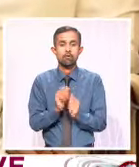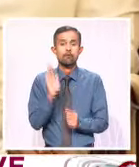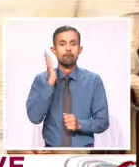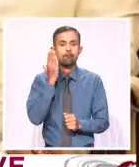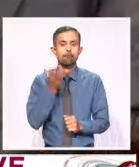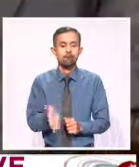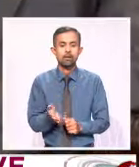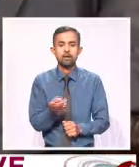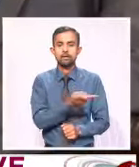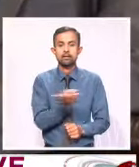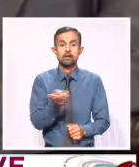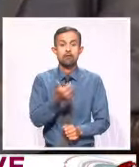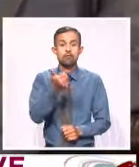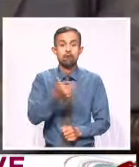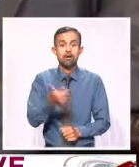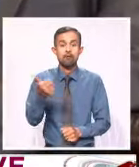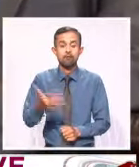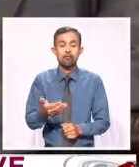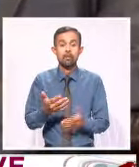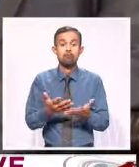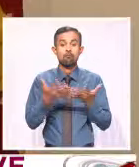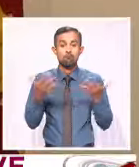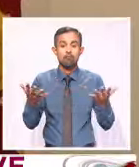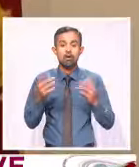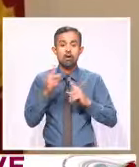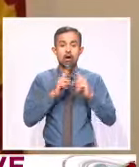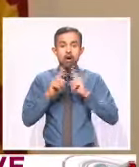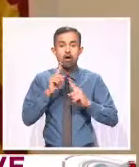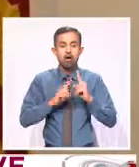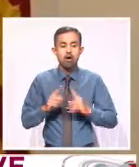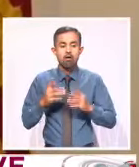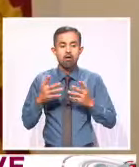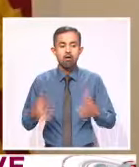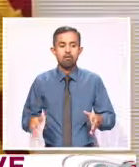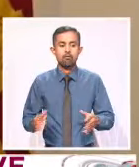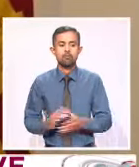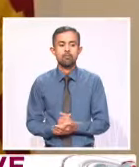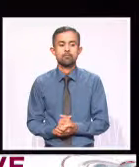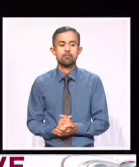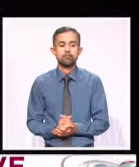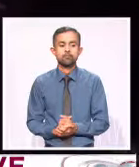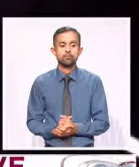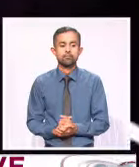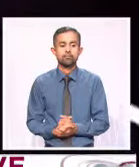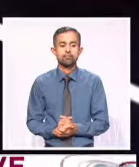විශේෂත්වයක්. දෙරට අතර වැදගත් වන කරුණු රසක් පිළිබඳව මෙහිදී අදහස් හුවමාරු කර ගැනුණා.